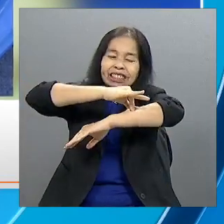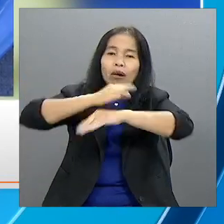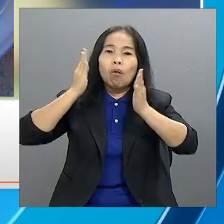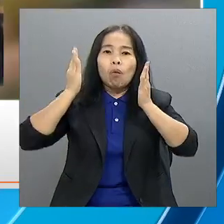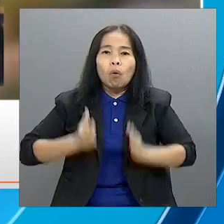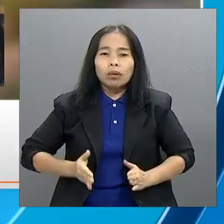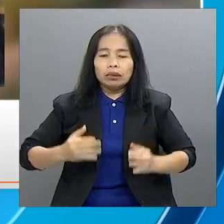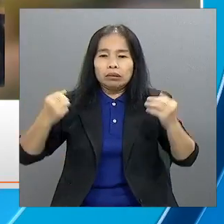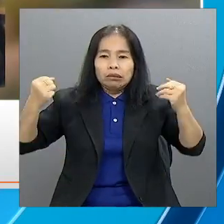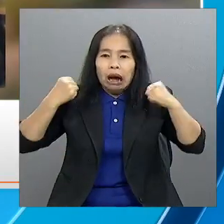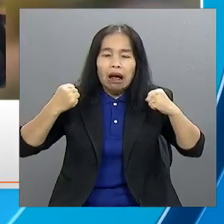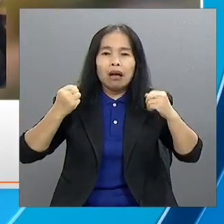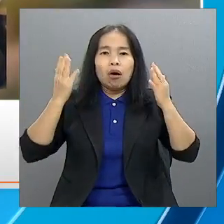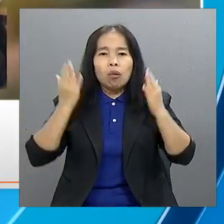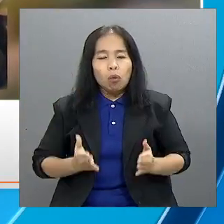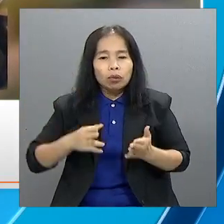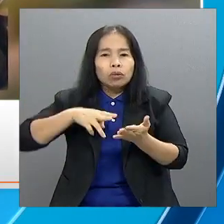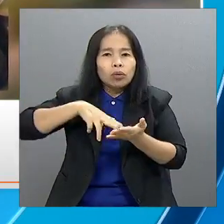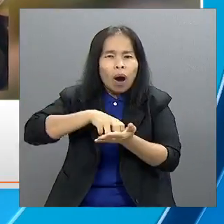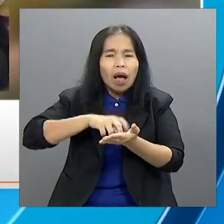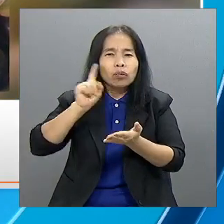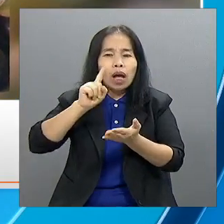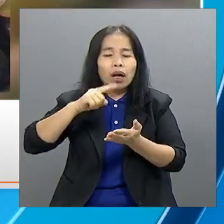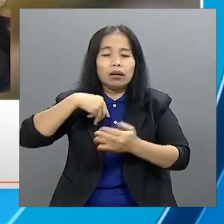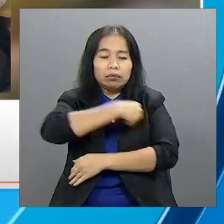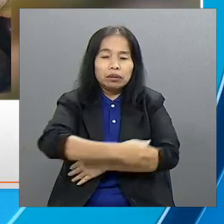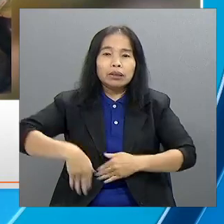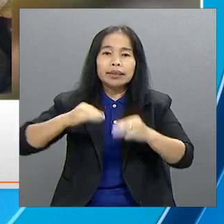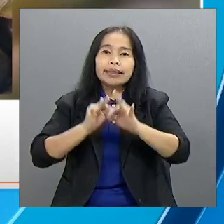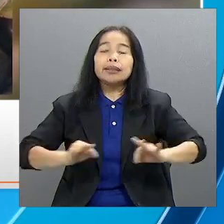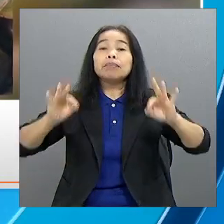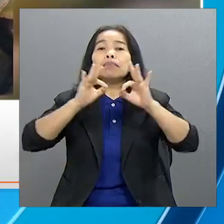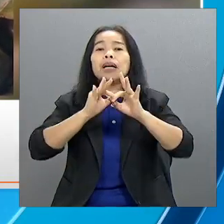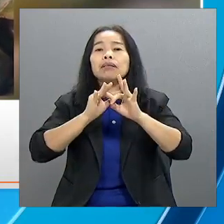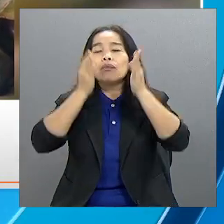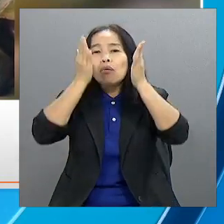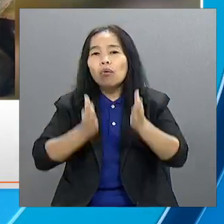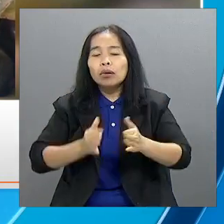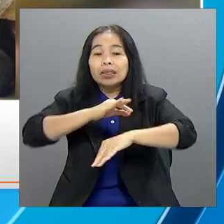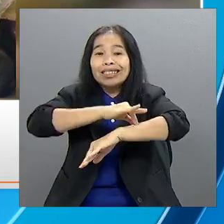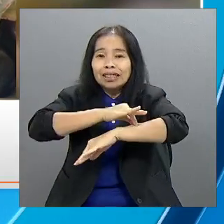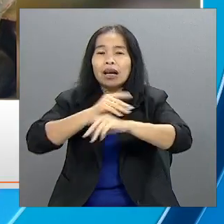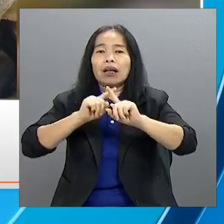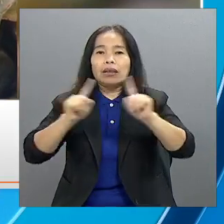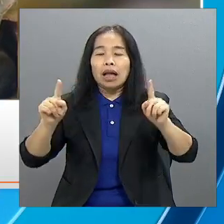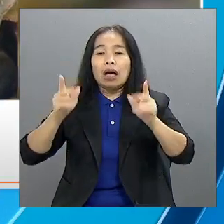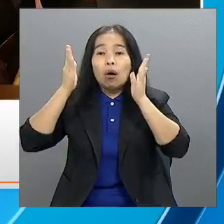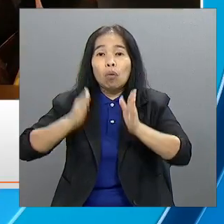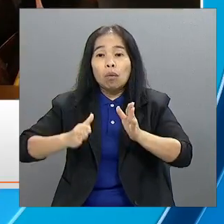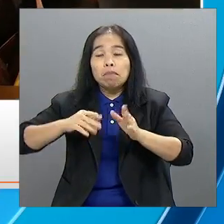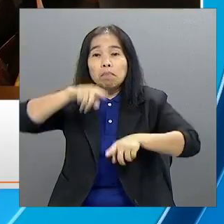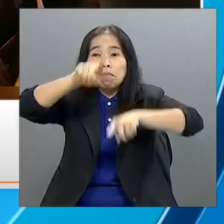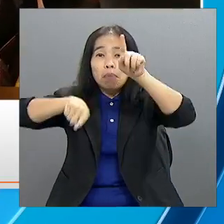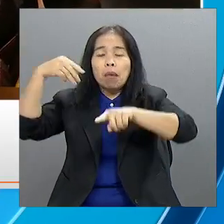องต่อสารตรงนี้ที่ร่างกายขับถ่ายได้ไหมและยิ่งถ้าเกิดบางท่านเนี่ยมีปัญหาเรื่องระบบมีนี่อยู่แล้วมีระบ